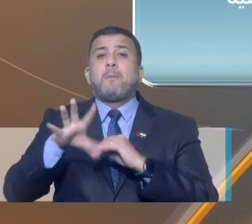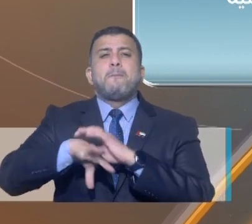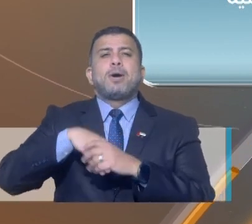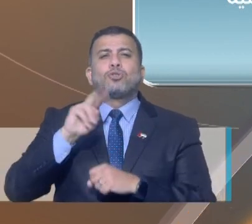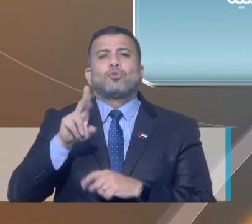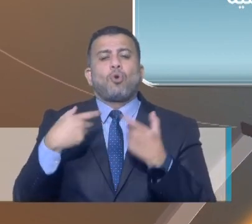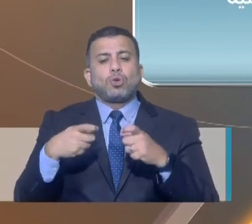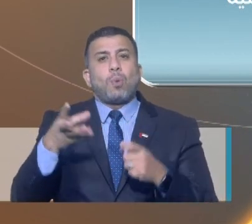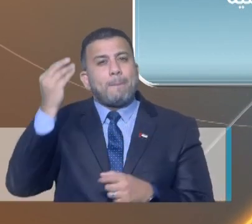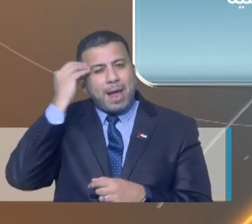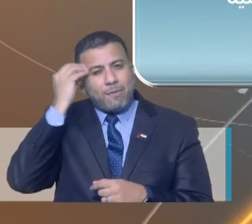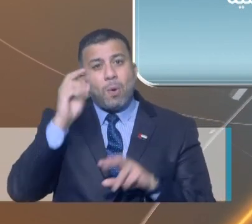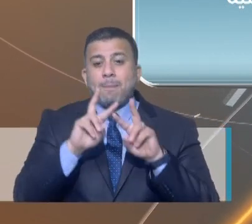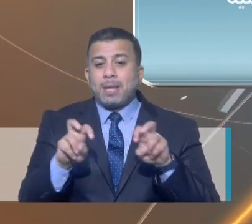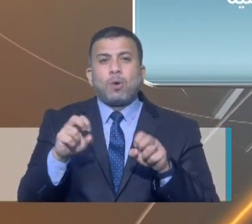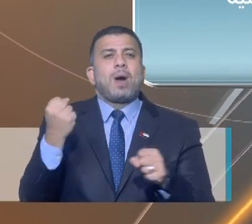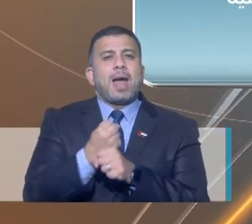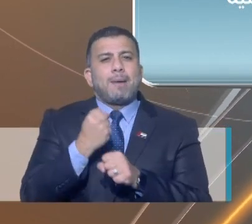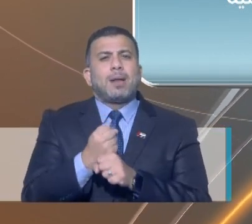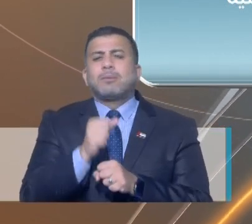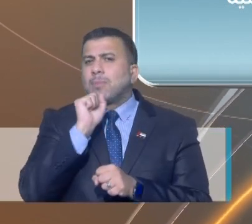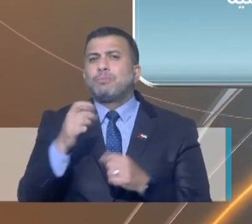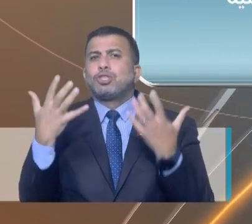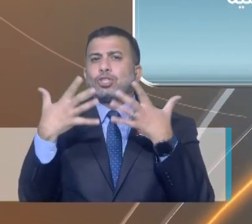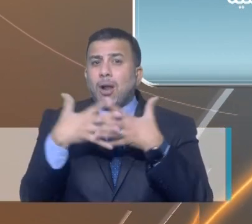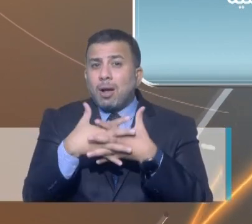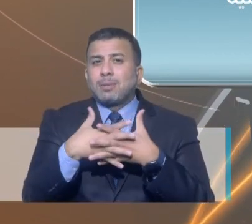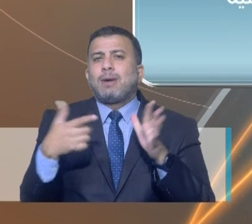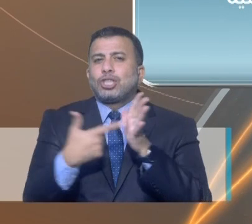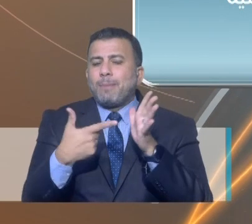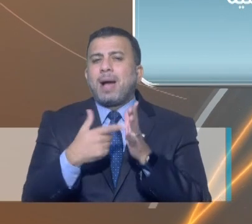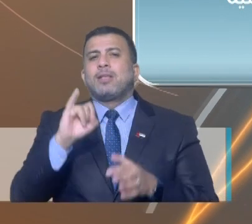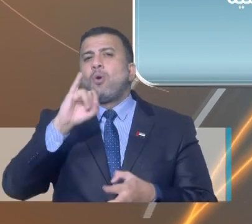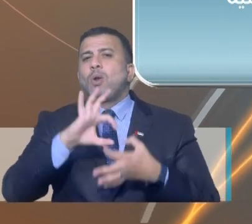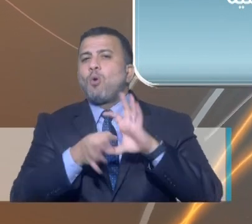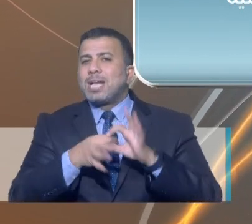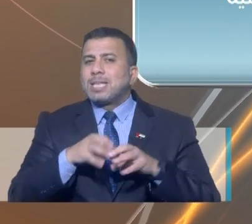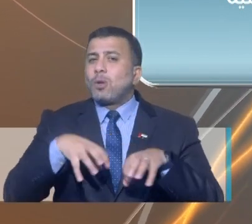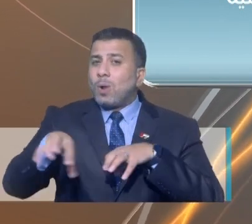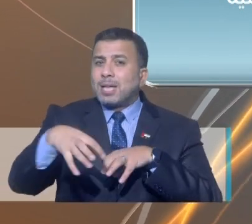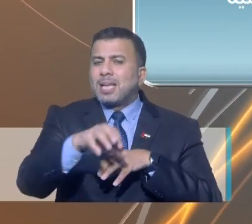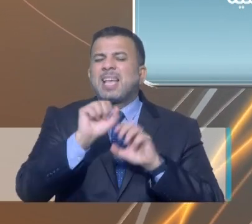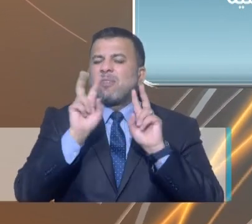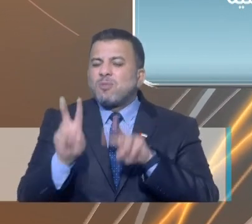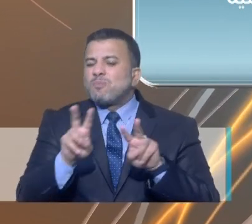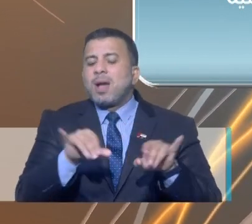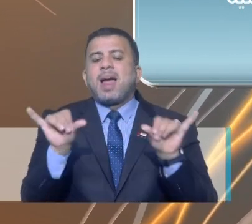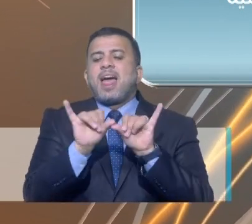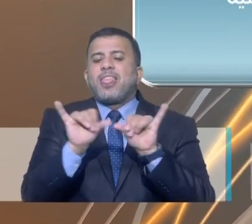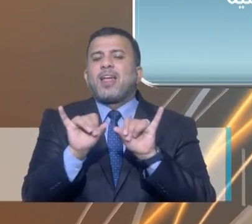التكنولوجيه والمعرفيه والبحثيه والعمل على اقامه شراكات مع الجامعات والمؤسسات